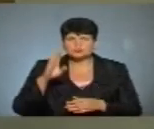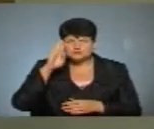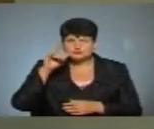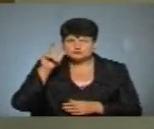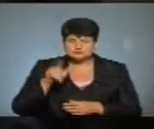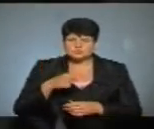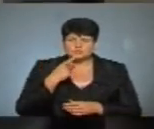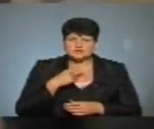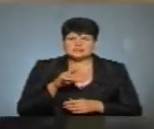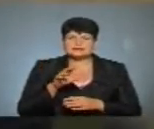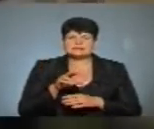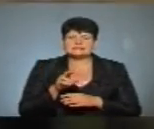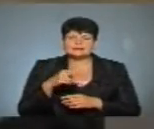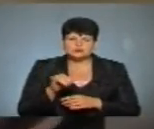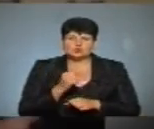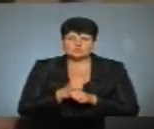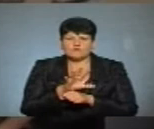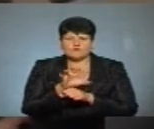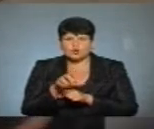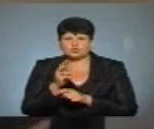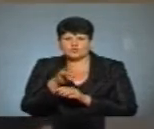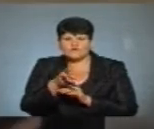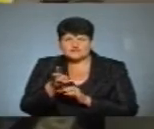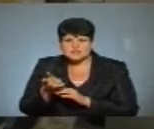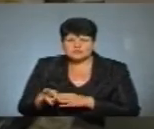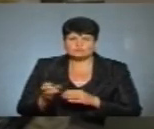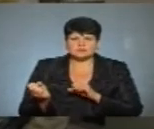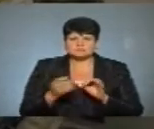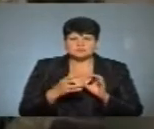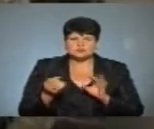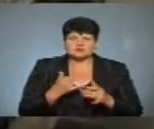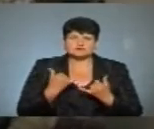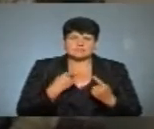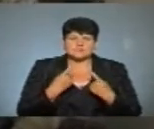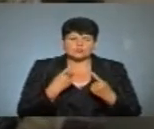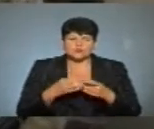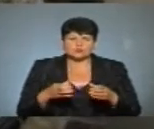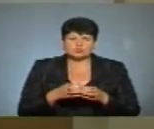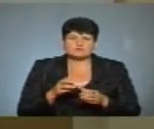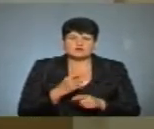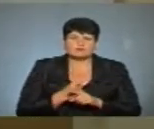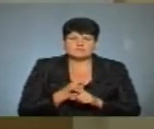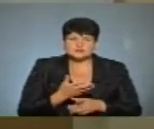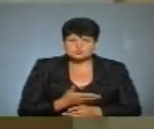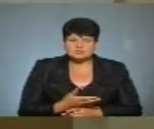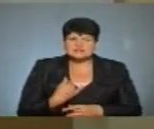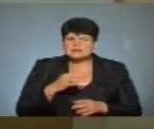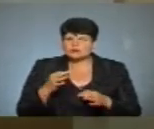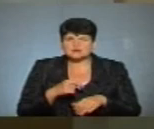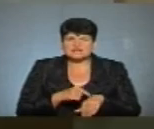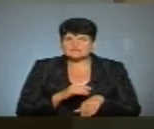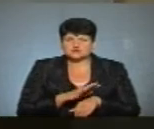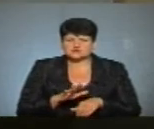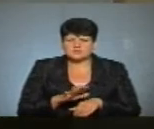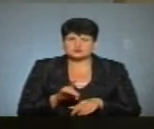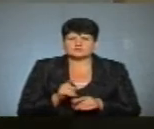розповідає, Дмитро робив фото та відео того, що відбувалося у Дебальцевому, і передавав їх для переговорної групи у Мінську. Ніколи не відчувалося, що він